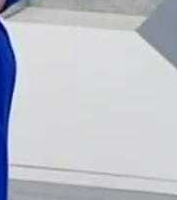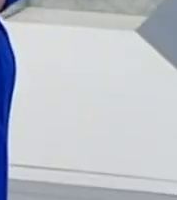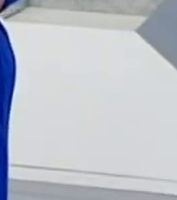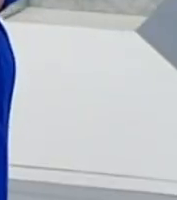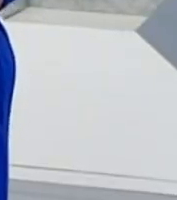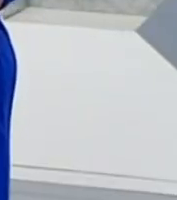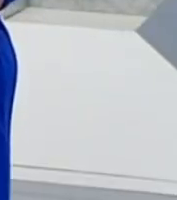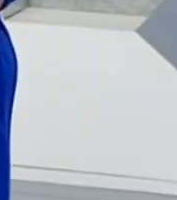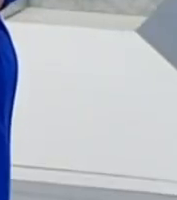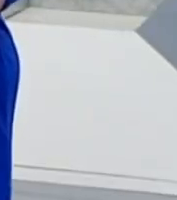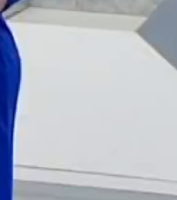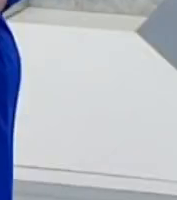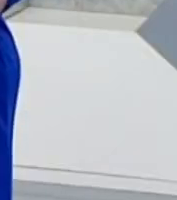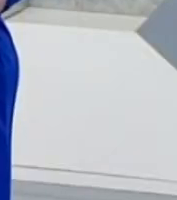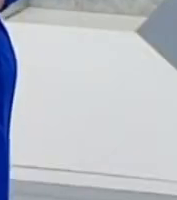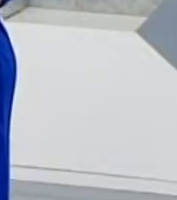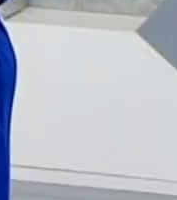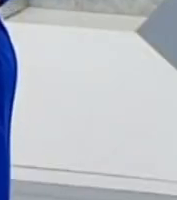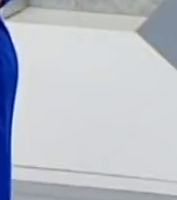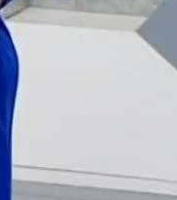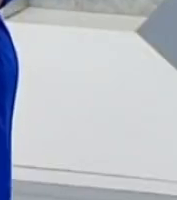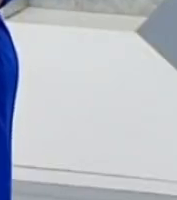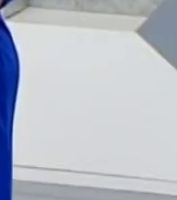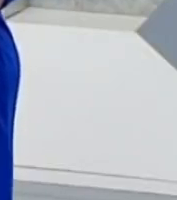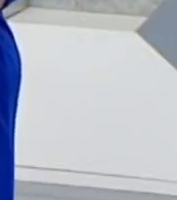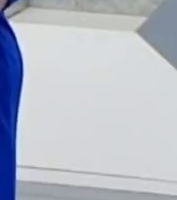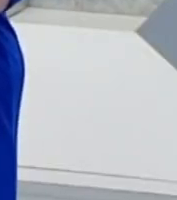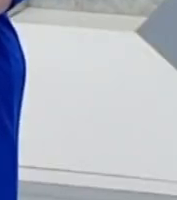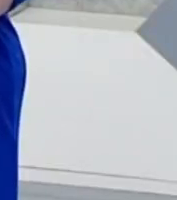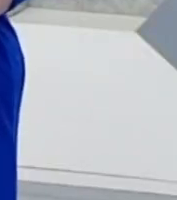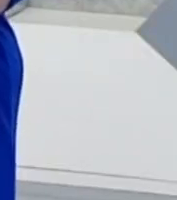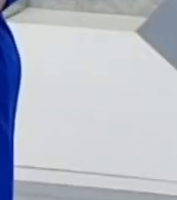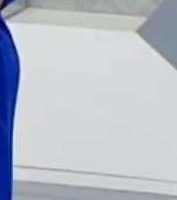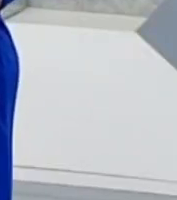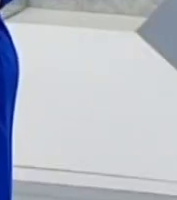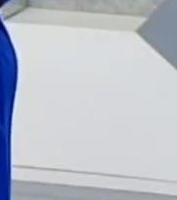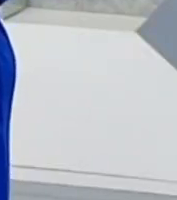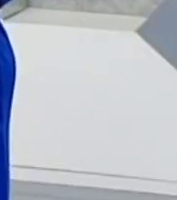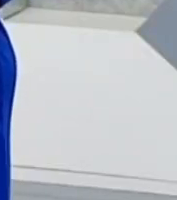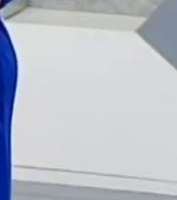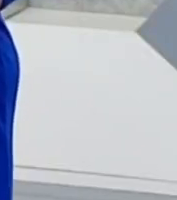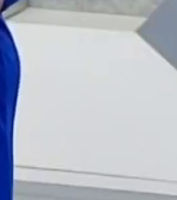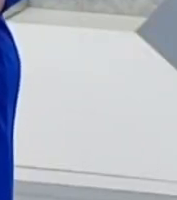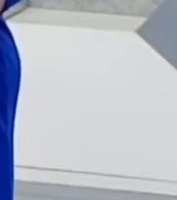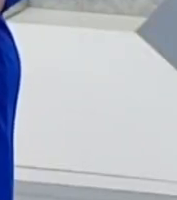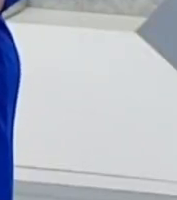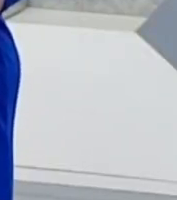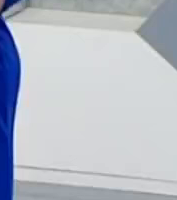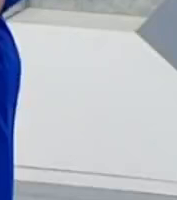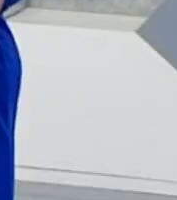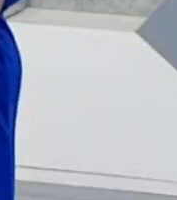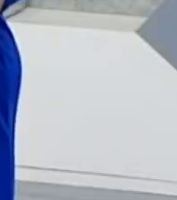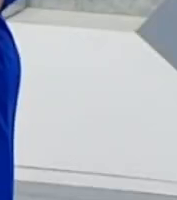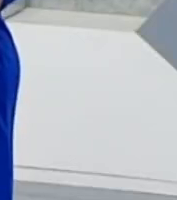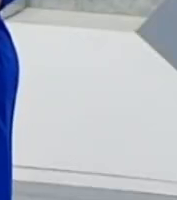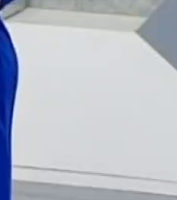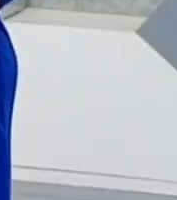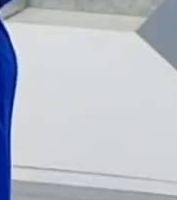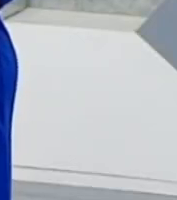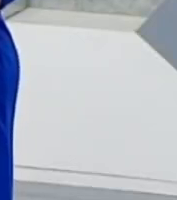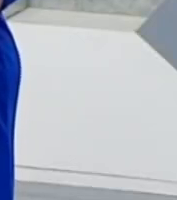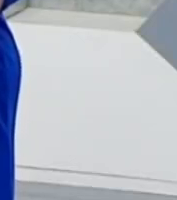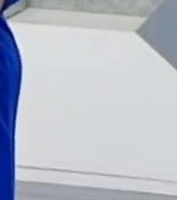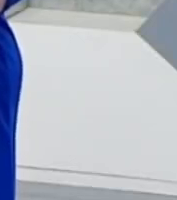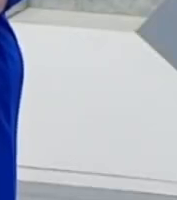Kapuso, para sa mga maiinit na balita, mag-subscribe sa GMA Integrated News sa YouTube. Sa mga kapuso naman abroad, subaybayan nyo kami sa